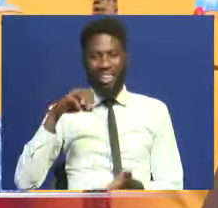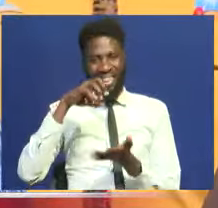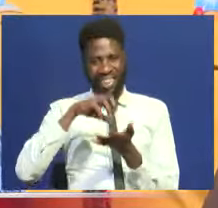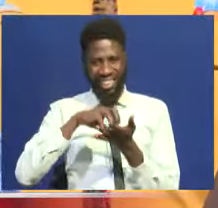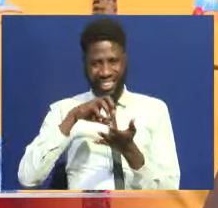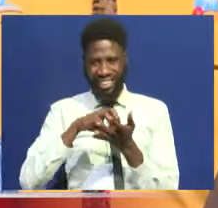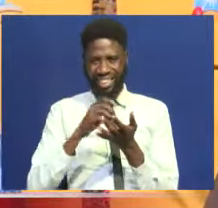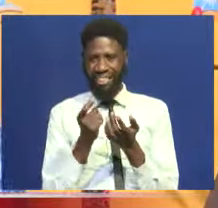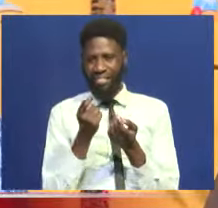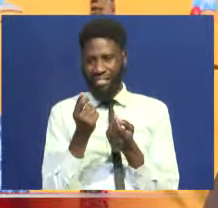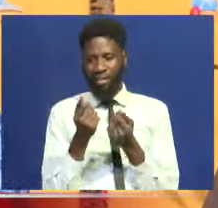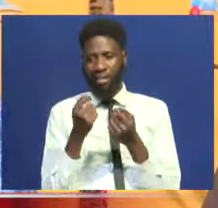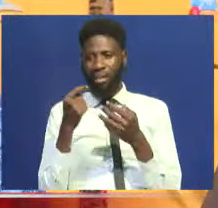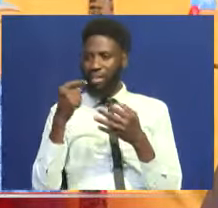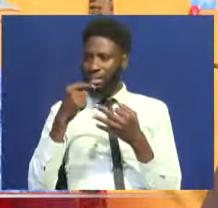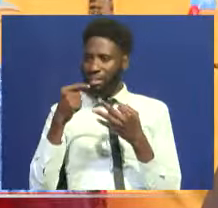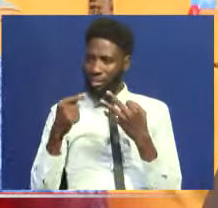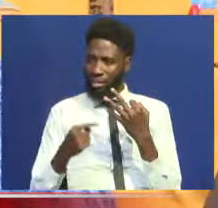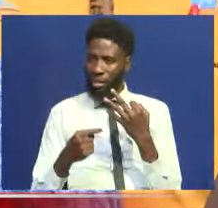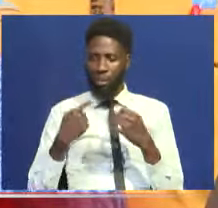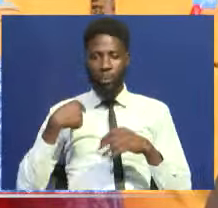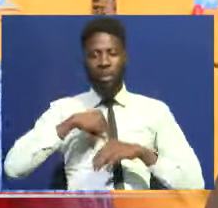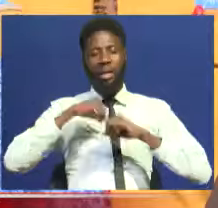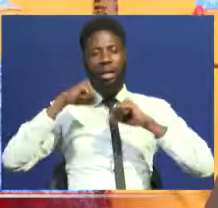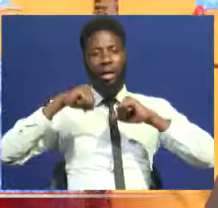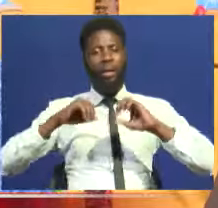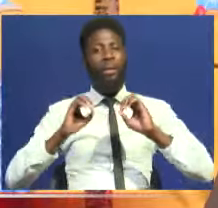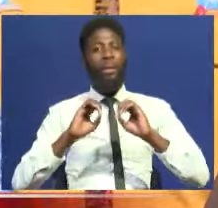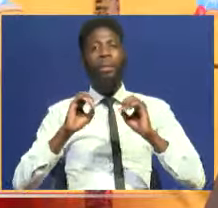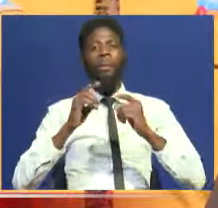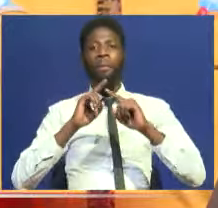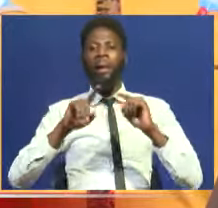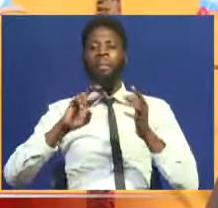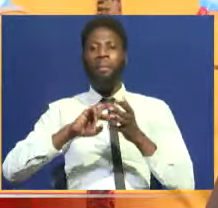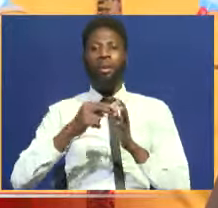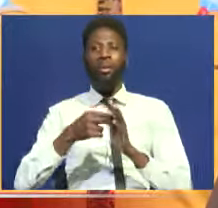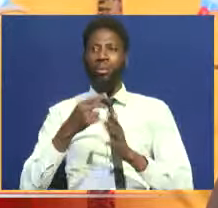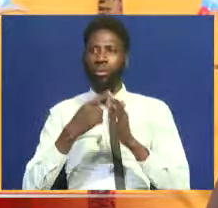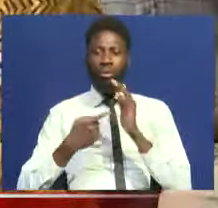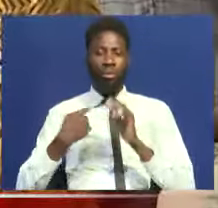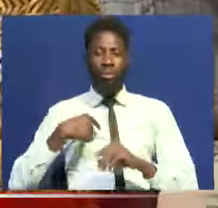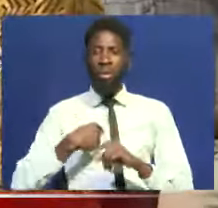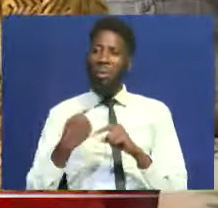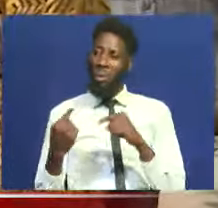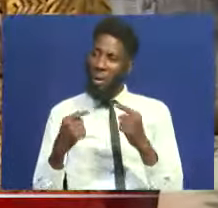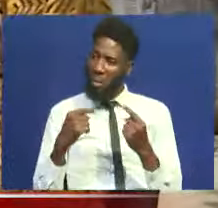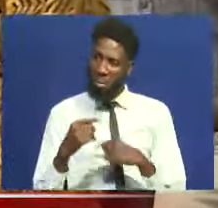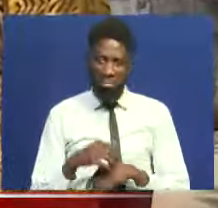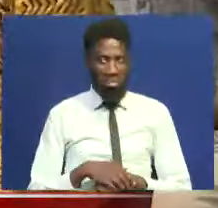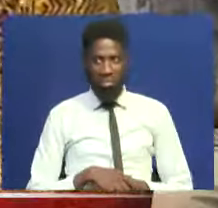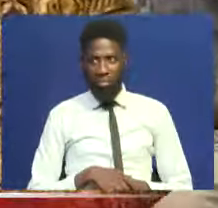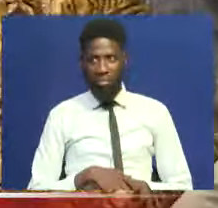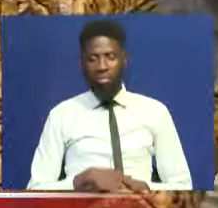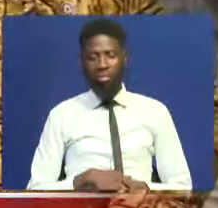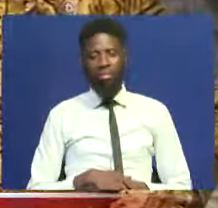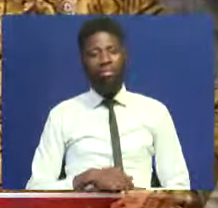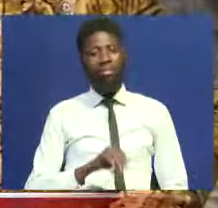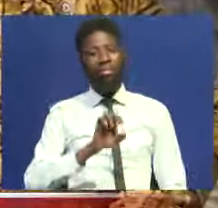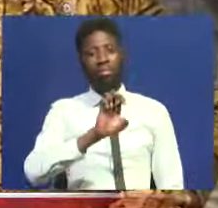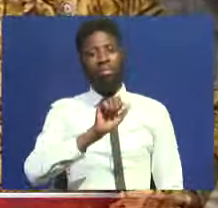disagreed with them. But it does not mean we are at war with the ODPP. EACC ilipinga